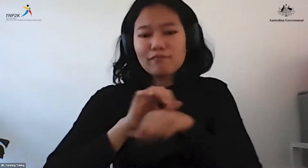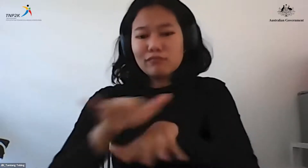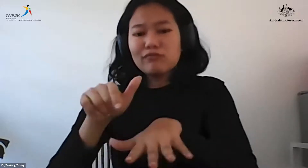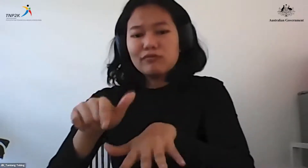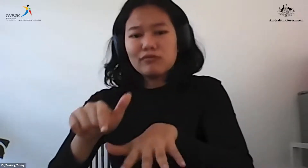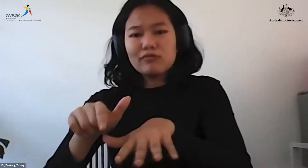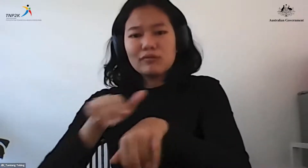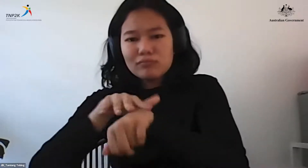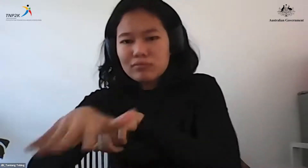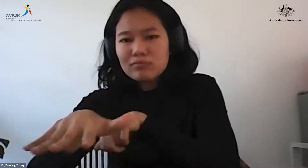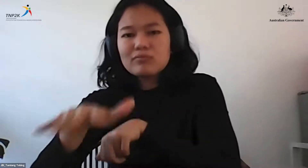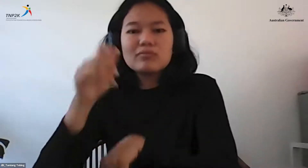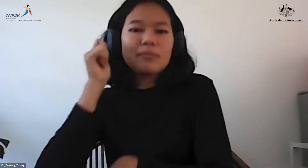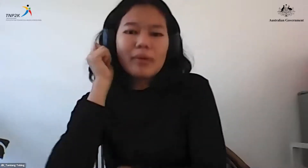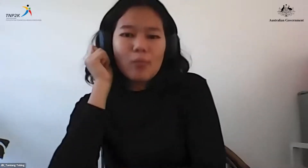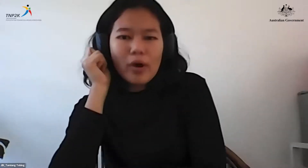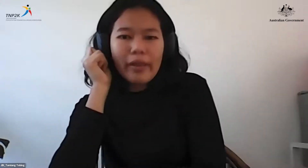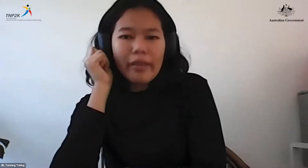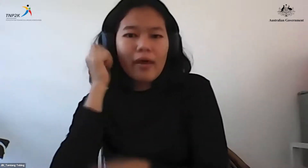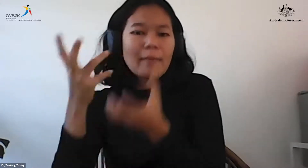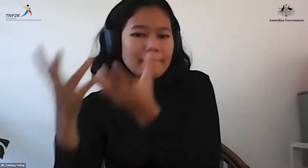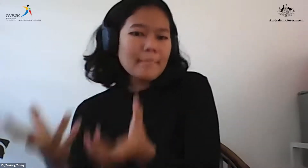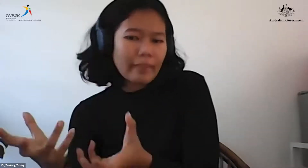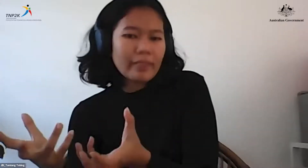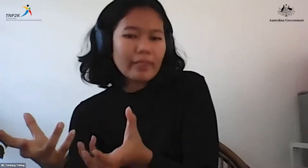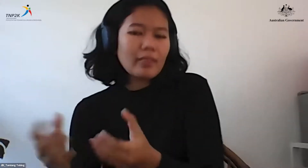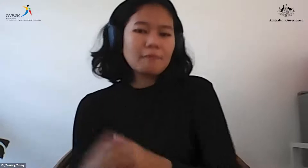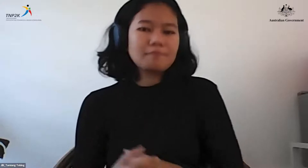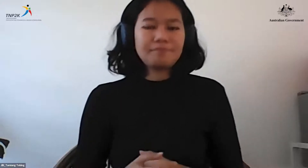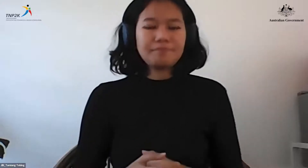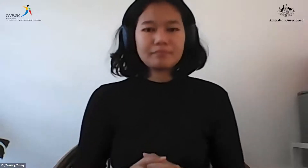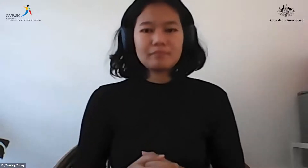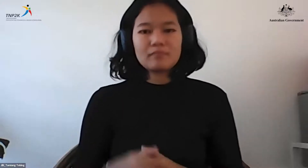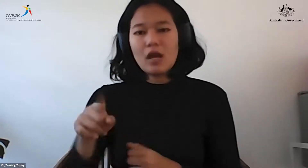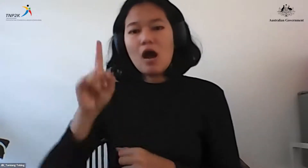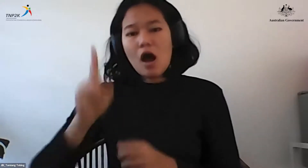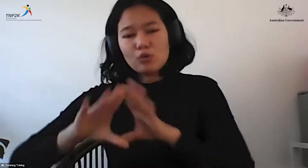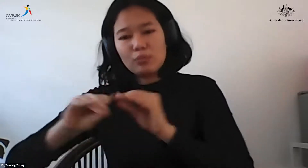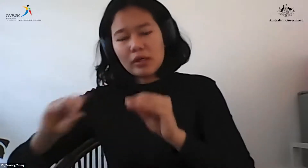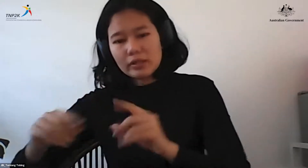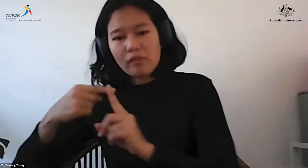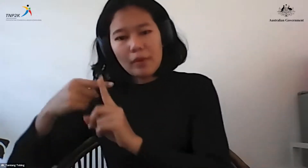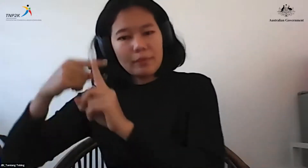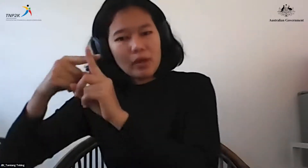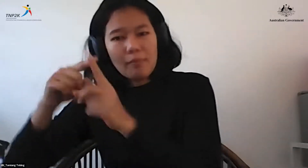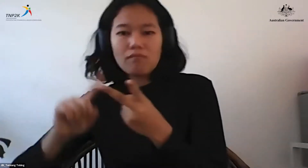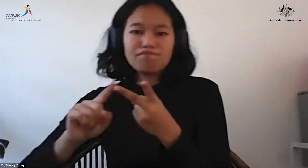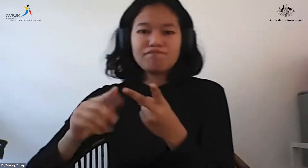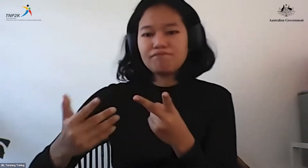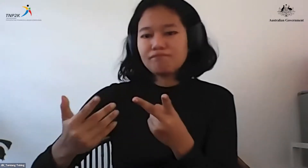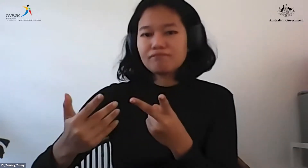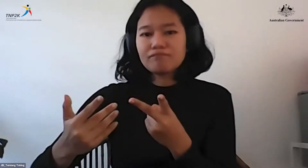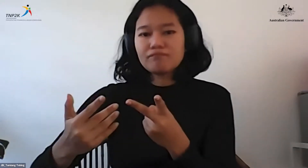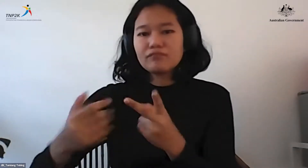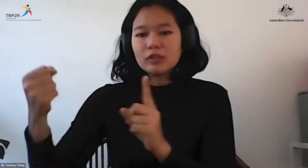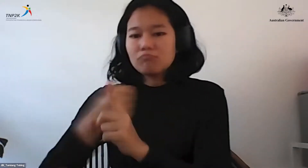membuat beban yang lebih berat terhadap perempuan. Ya. Dia harus bekerja lebih banyak, ya, kemudian ada kekerasan